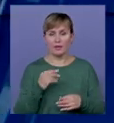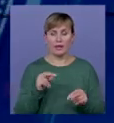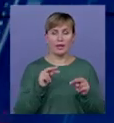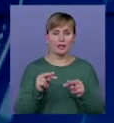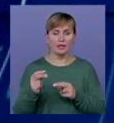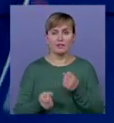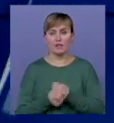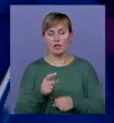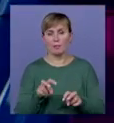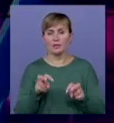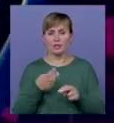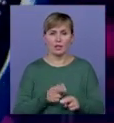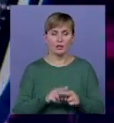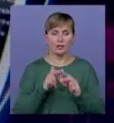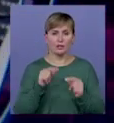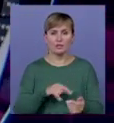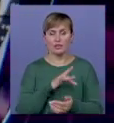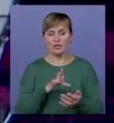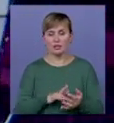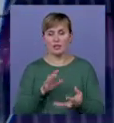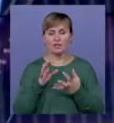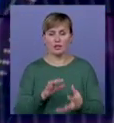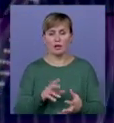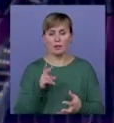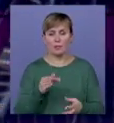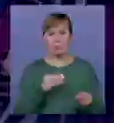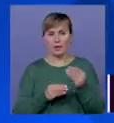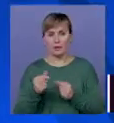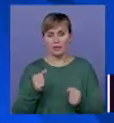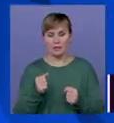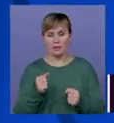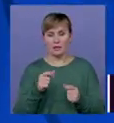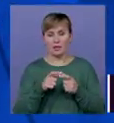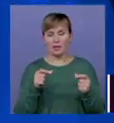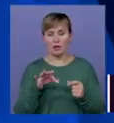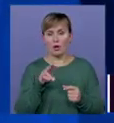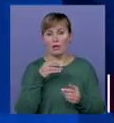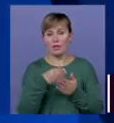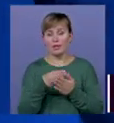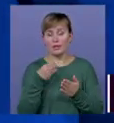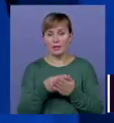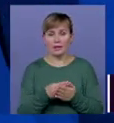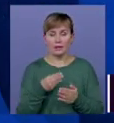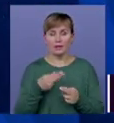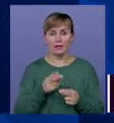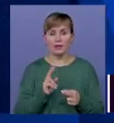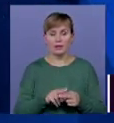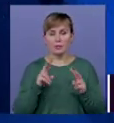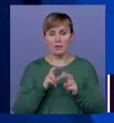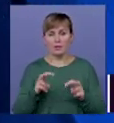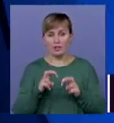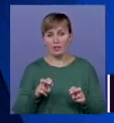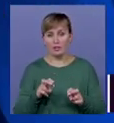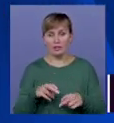Контролеры выявили пассажиров, которые ездили в городских автобусах по поддельным картам ОНАЙ. Момент разоблачения пожилой жительницы, проверяющей